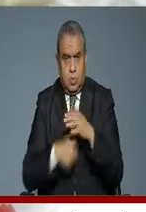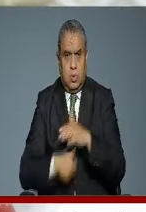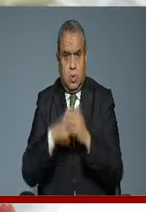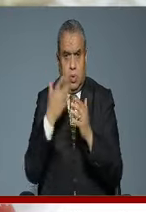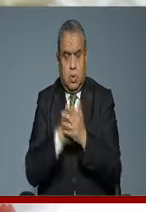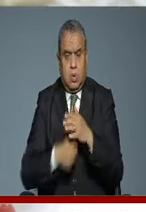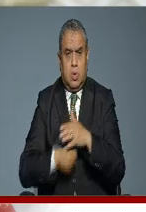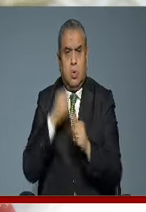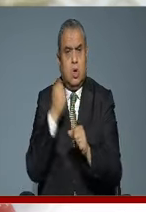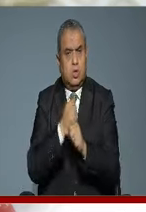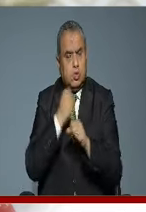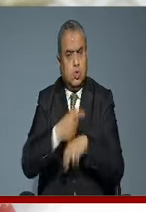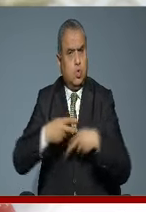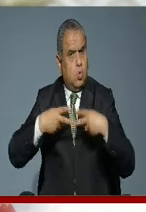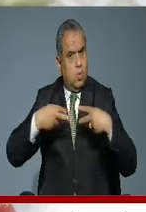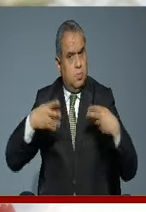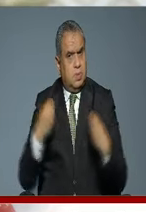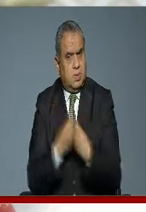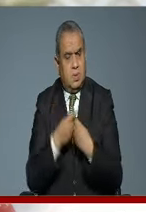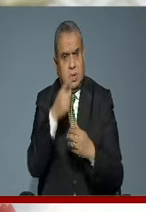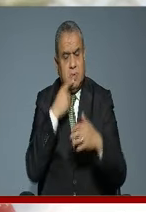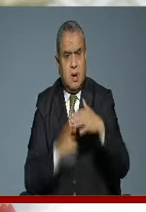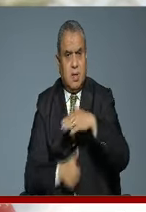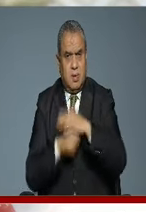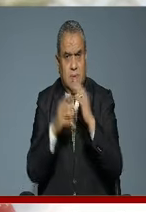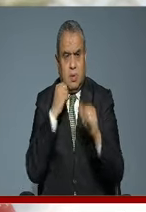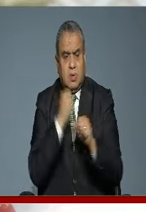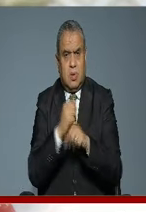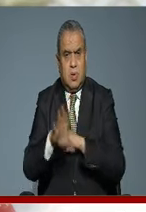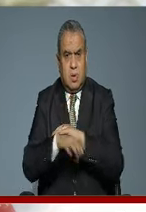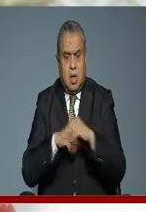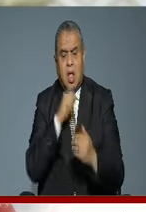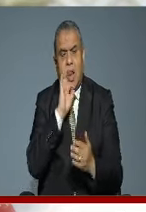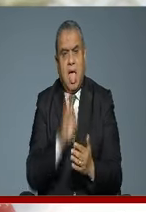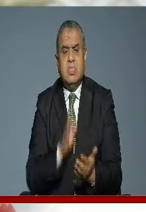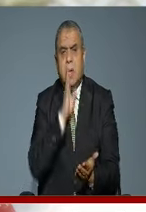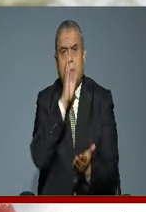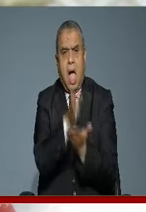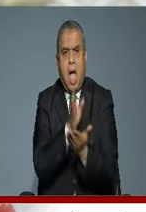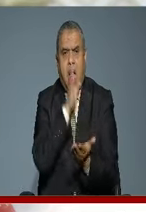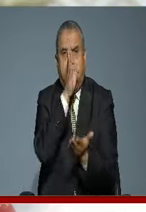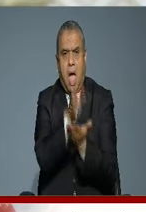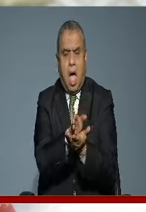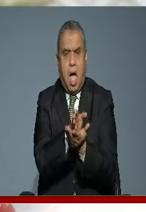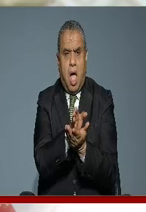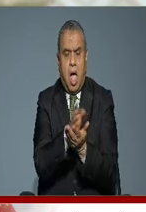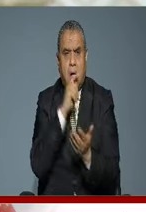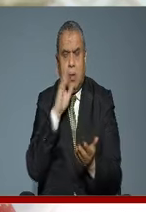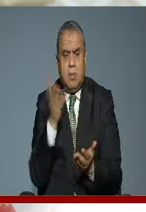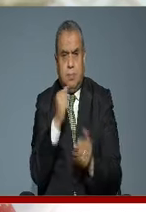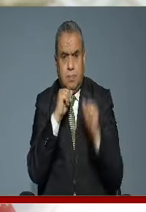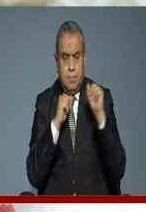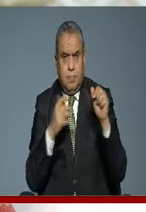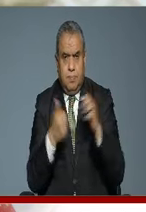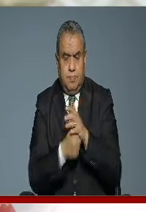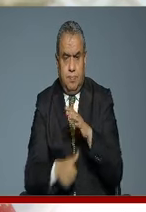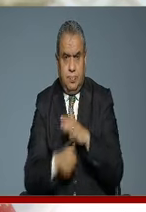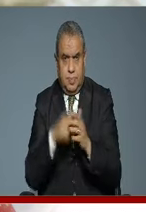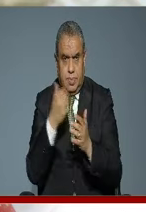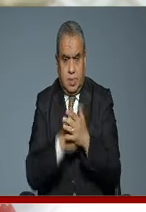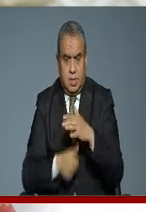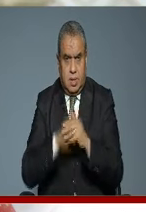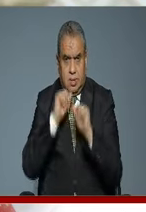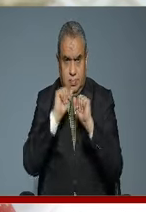الشغل، ونحن للأسف نتكلم عن الحرب. الحرب التي في أغلب الأحيان